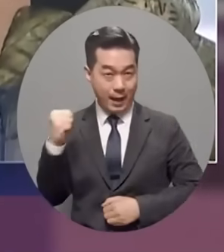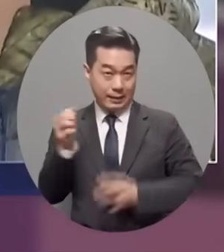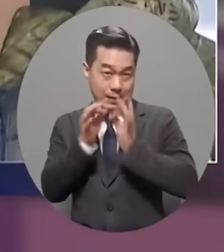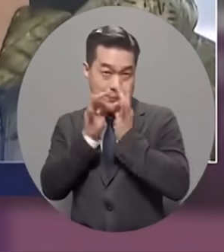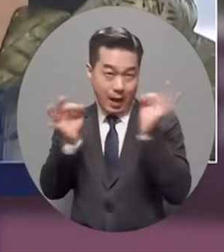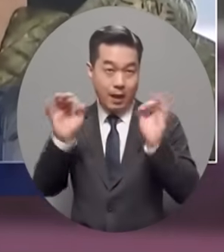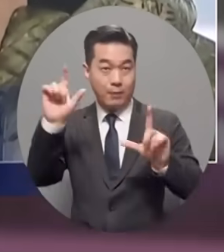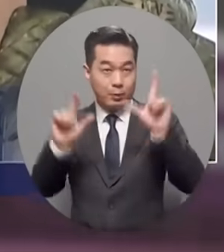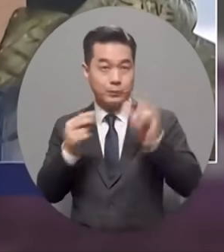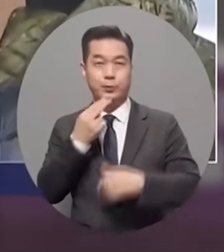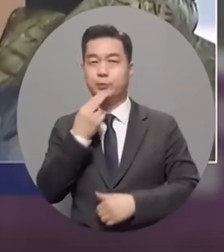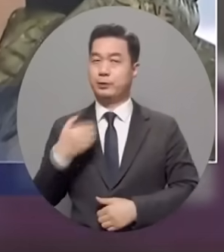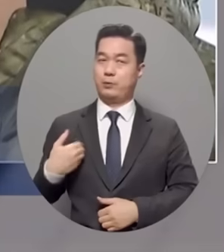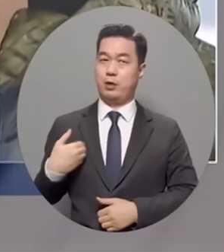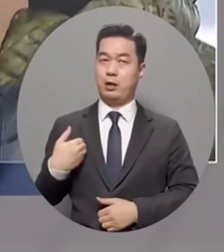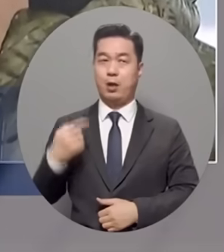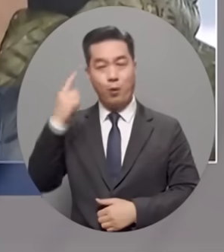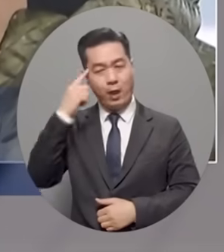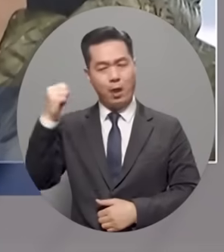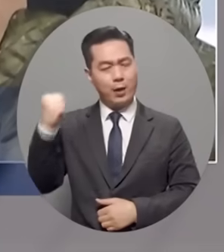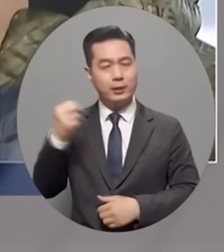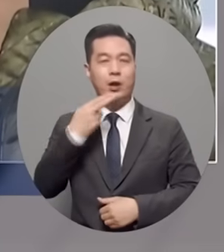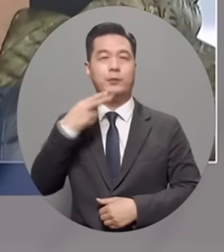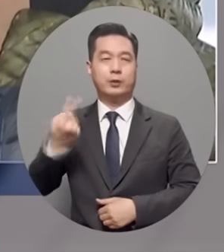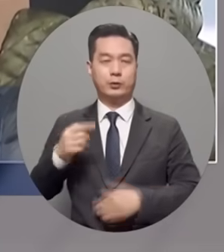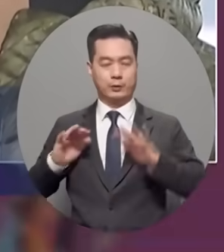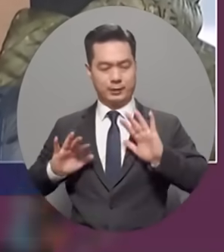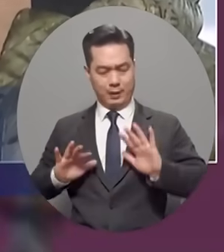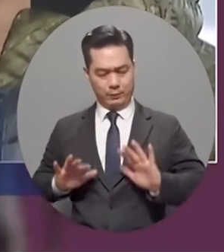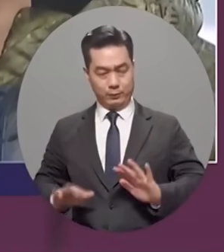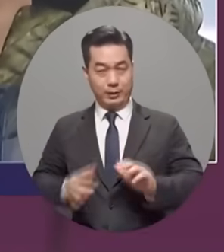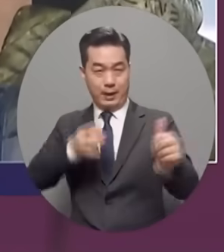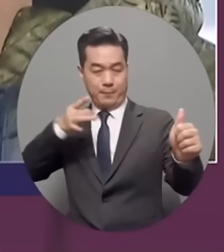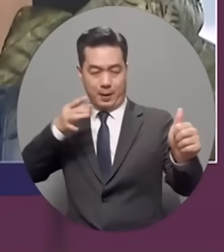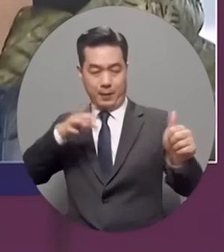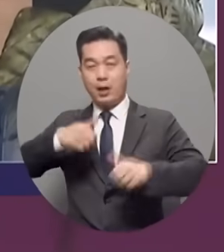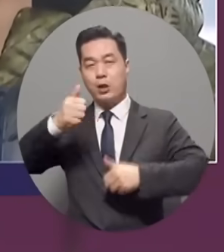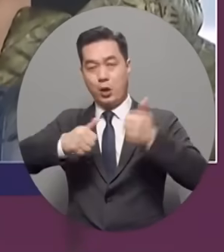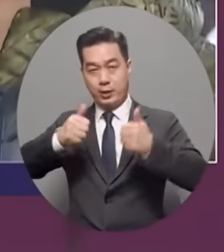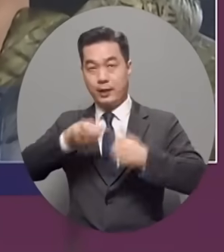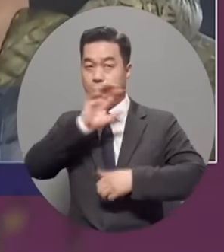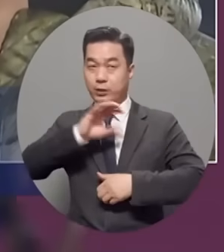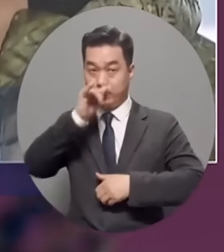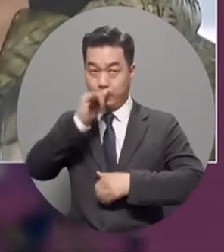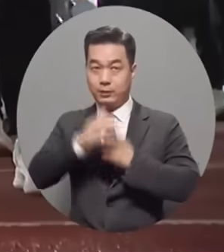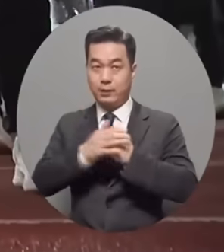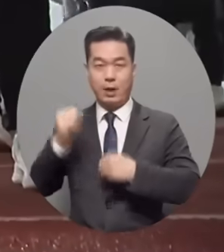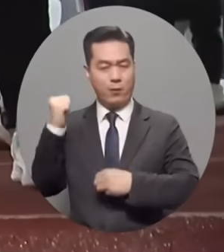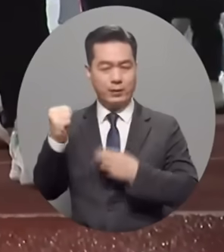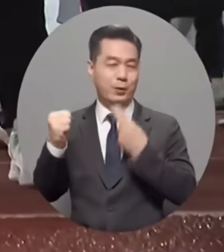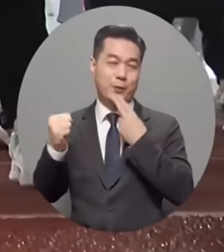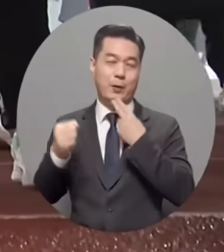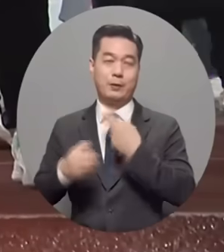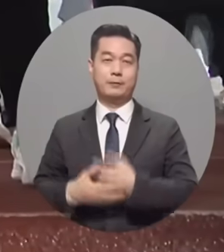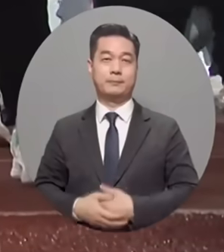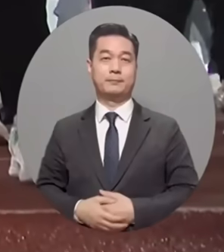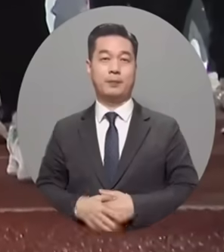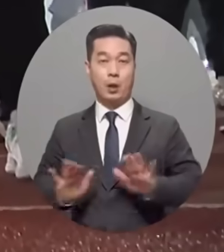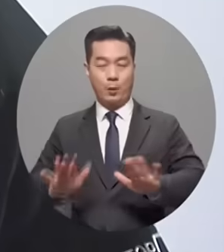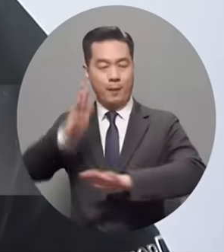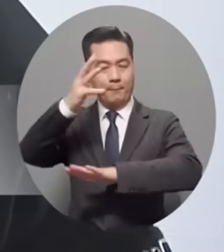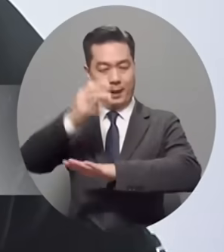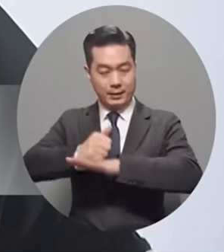있어요. 화이팅을 안 해도 차분하게 경기하는 걸 많이 연습했기 때문에 화이팅을 안 하는 겁니다. 이번이